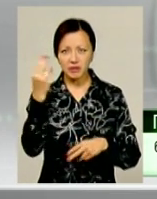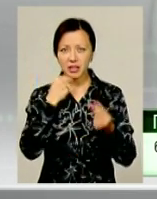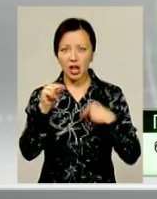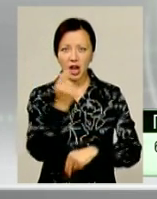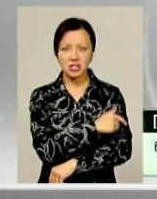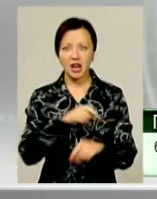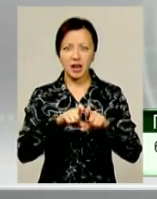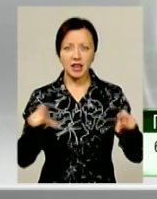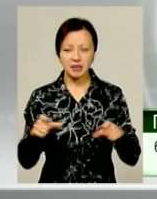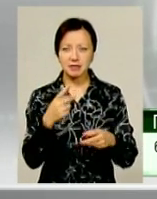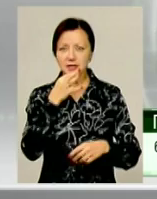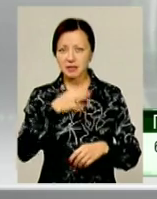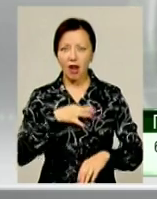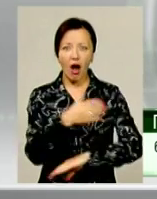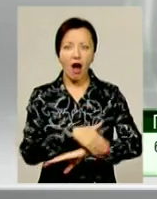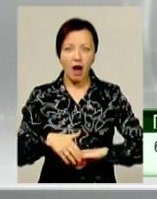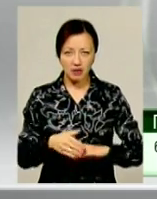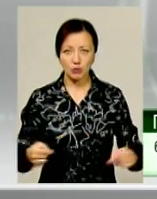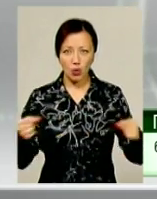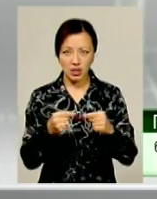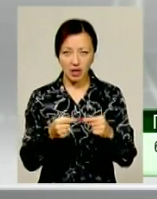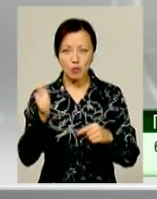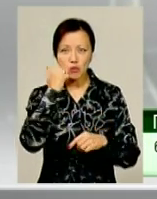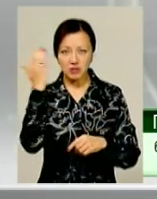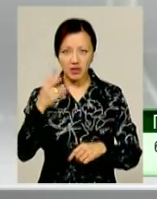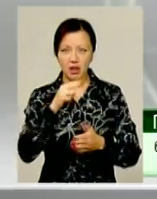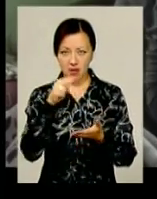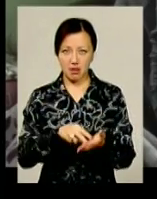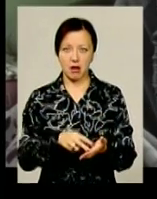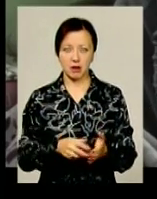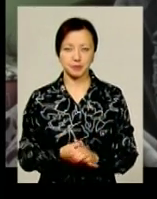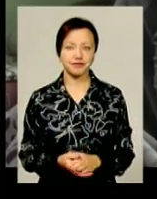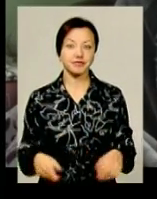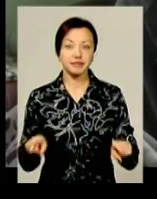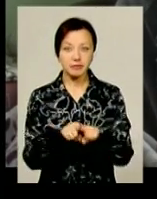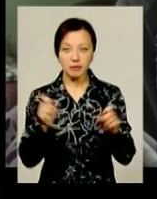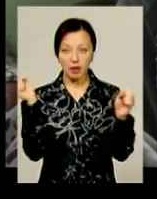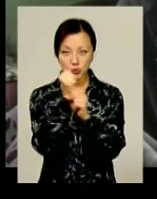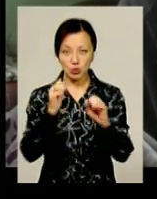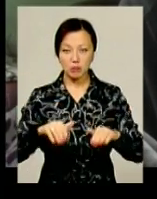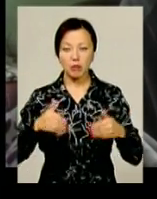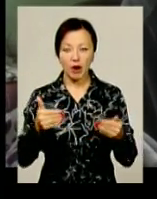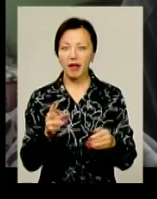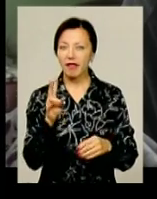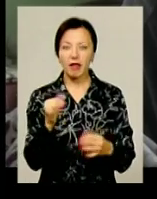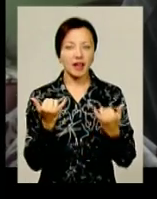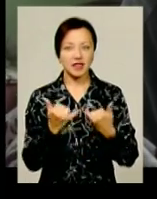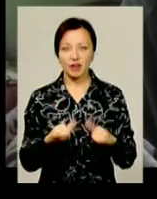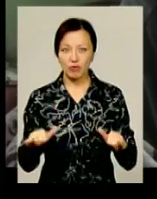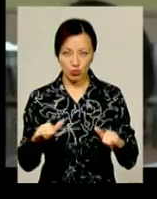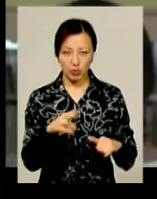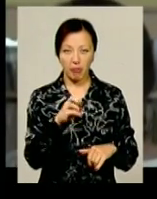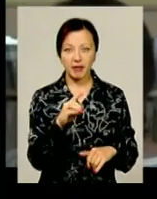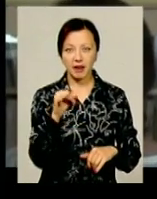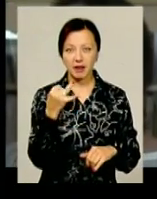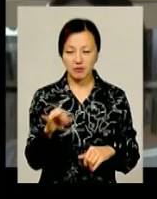найкраща клініка, назвав навіть адрес конкретно. Ага. У Москві і в Ленінграді. Такі абсурдні поради вже не дивують Петра Петраківського, але